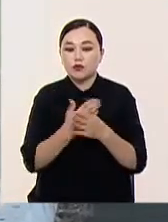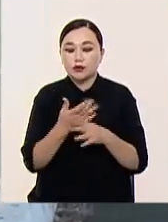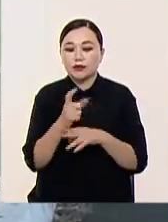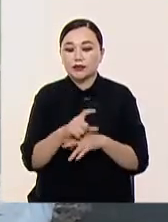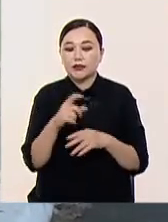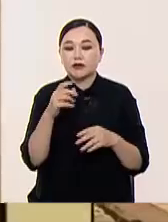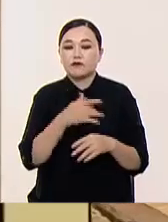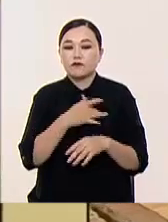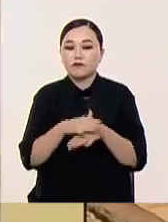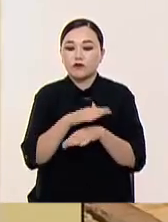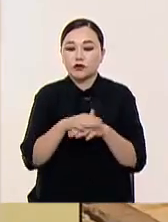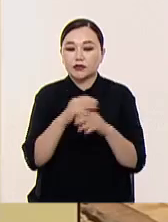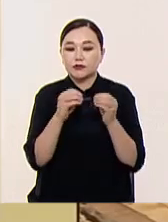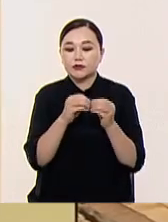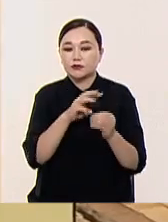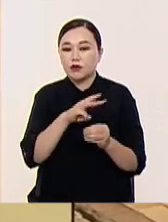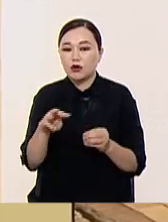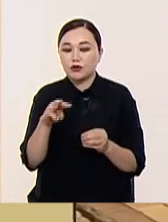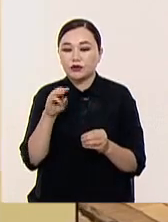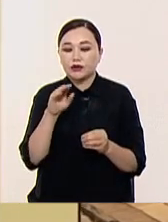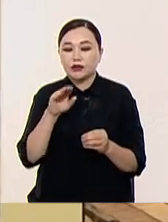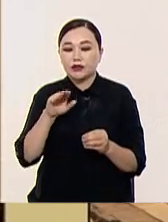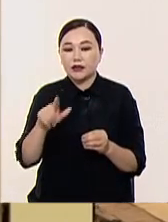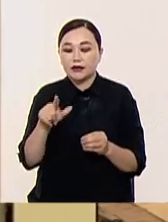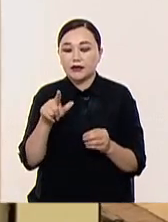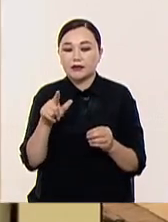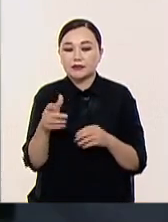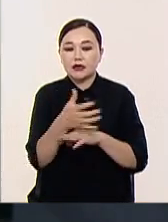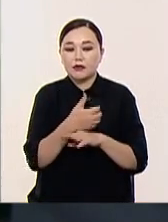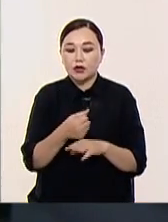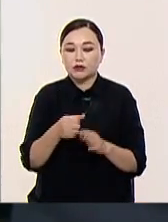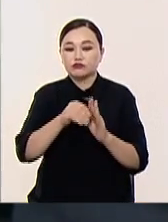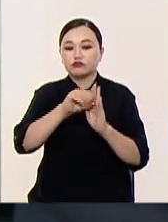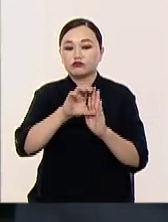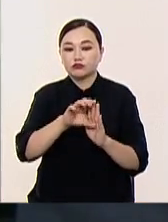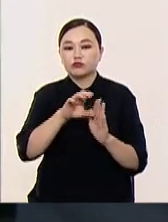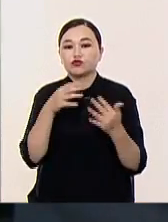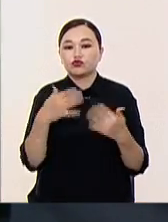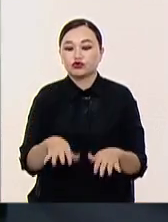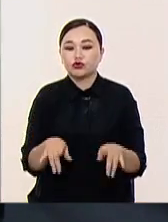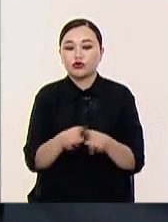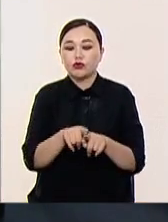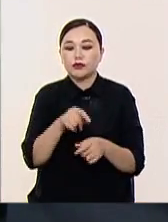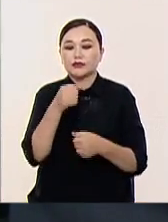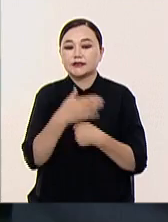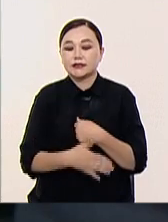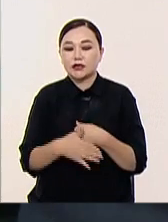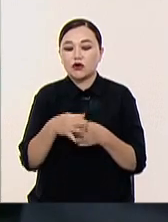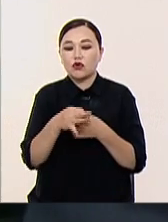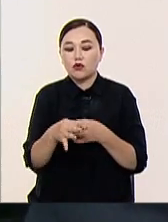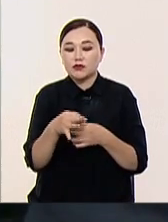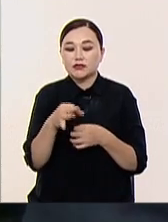қайырымдылық шотына 10 миллион теңгеден астам қаржы жинапты. Бұндай орталықтар облыс